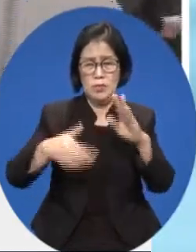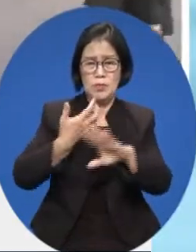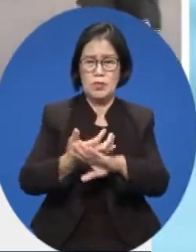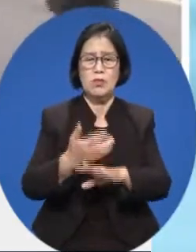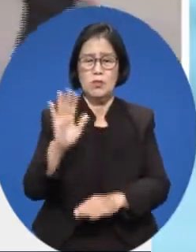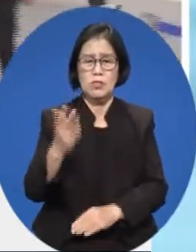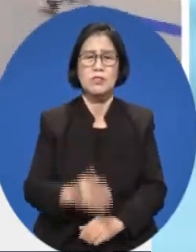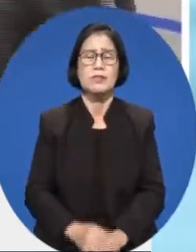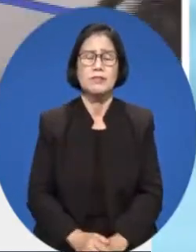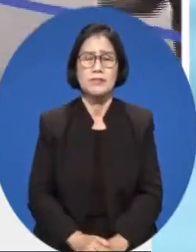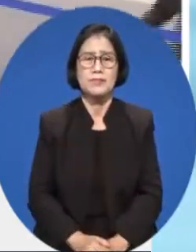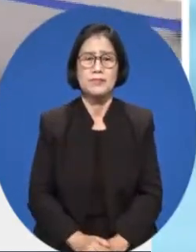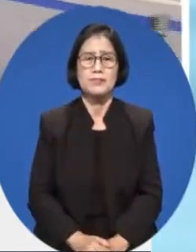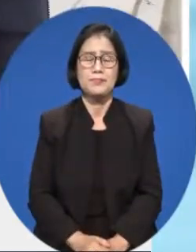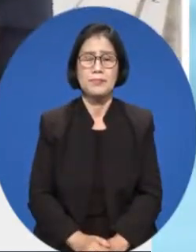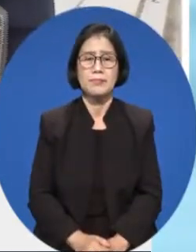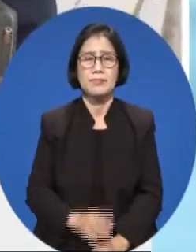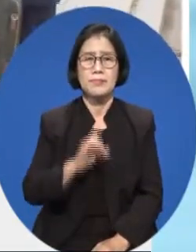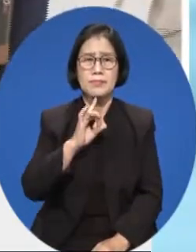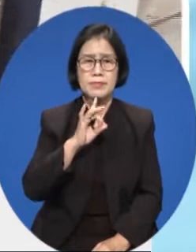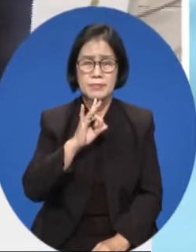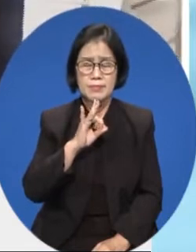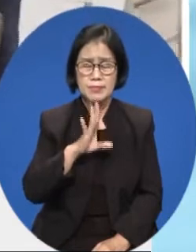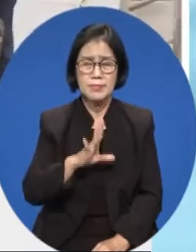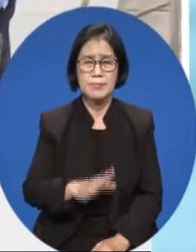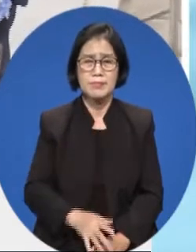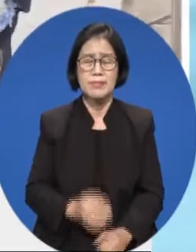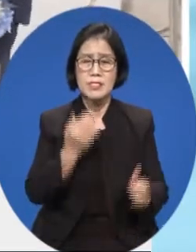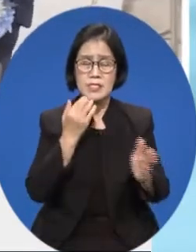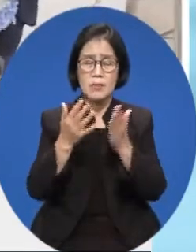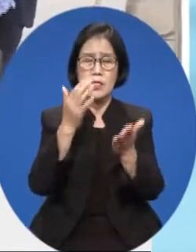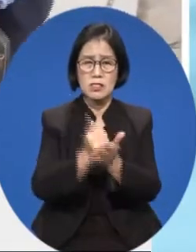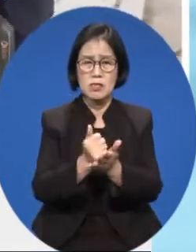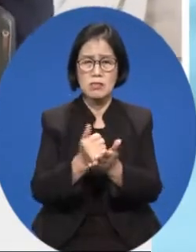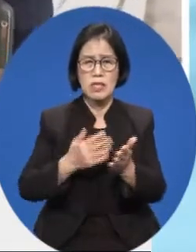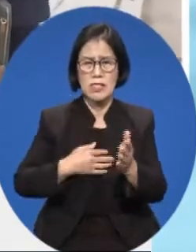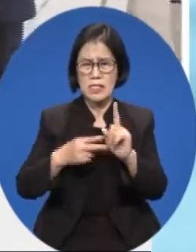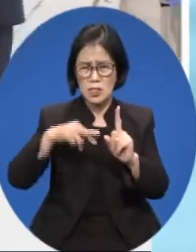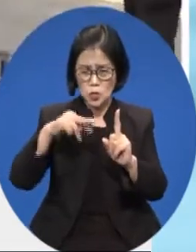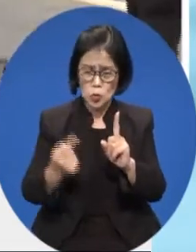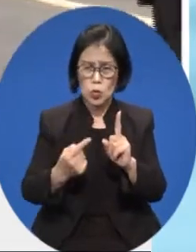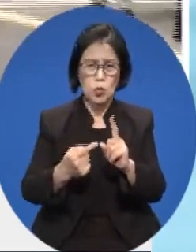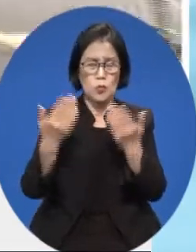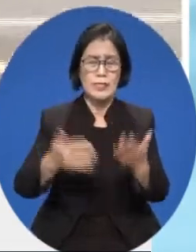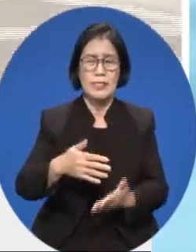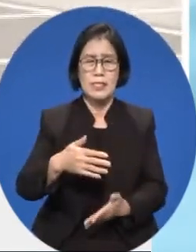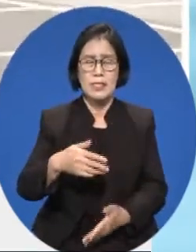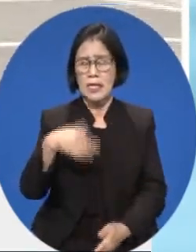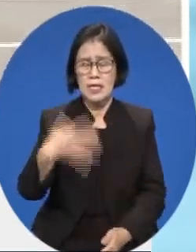아닌가 이런 생각이 들고요 다만 이제 어 이제 명이 사는 그동안의 난 단 돈 1원도 받지 않았다 이런 내용은 이제